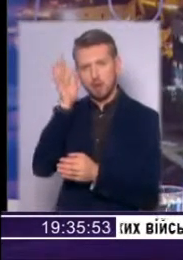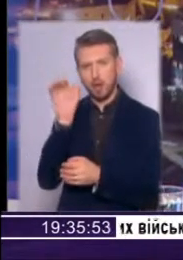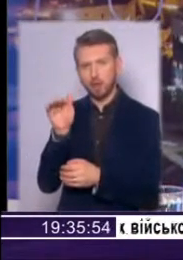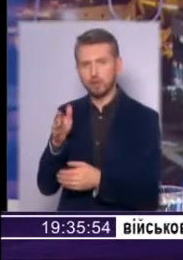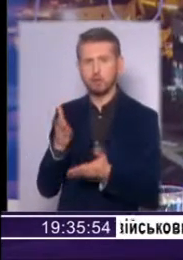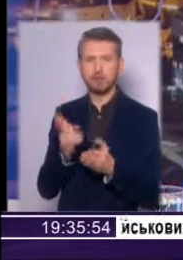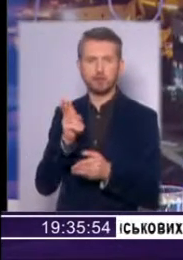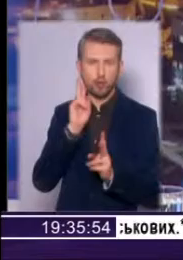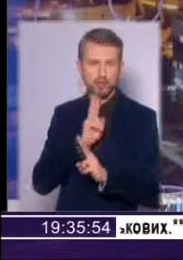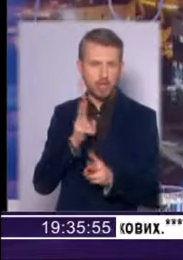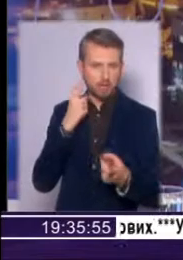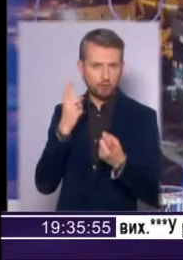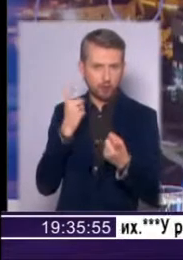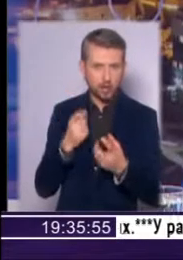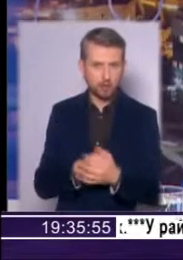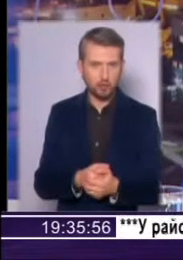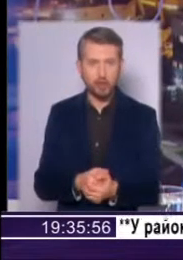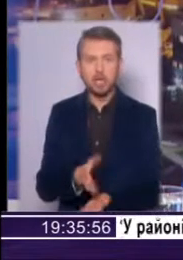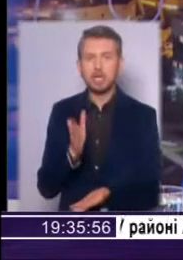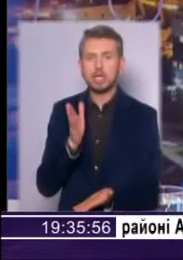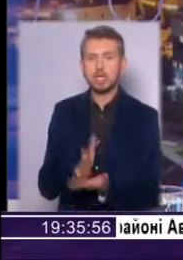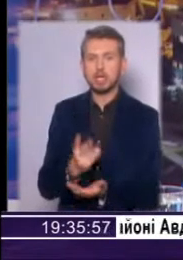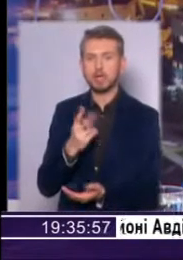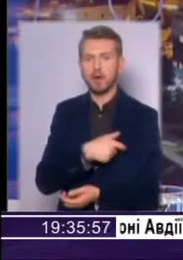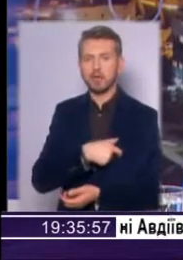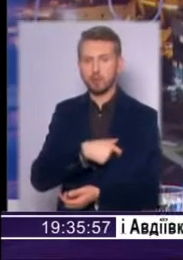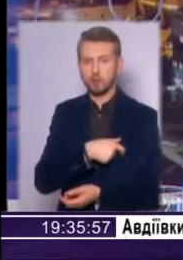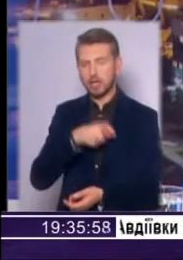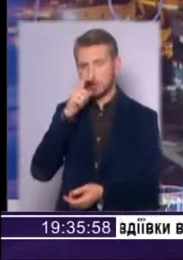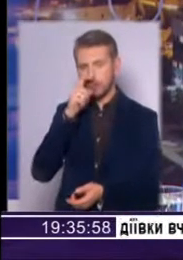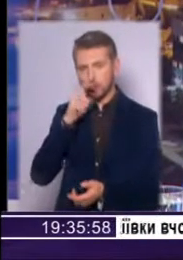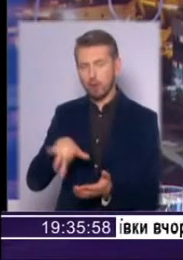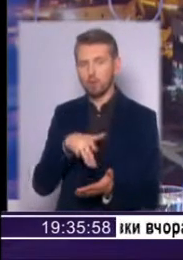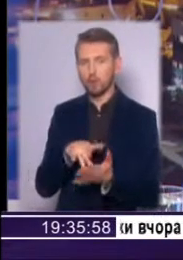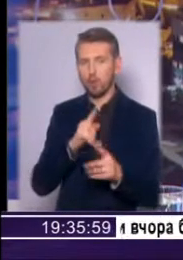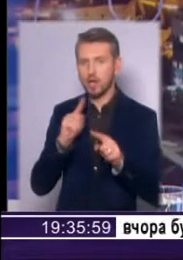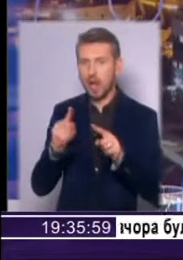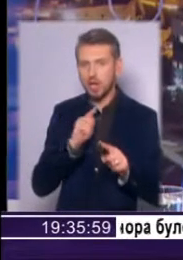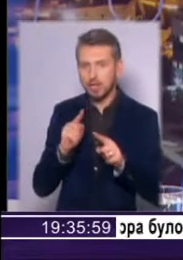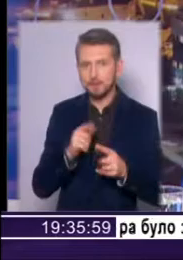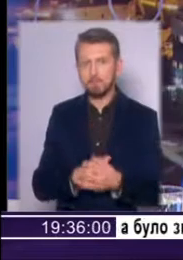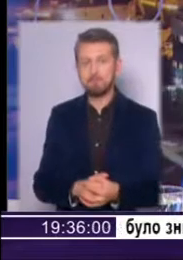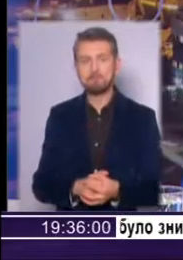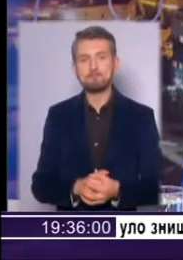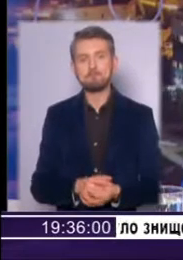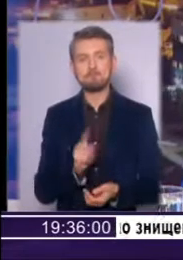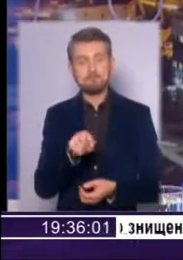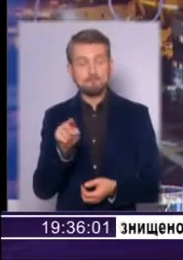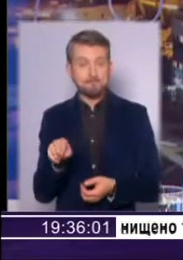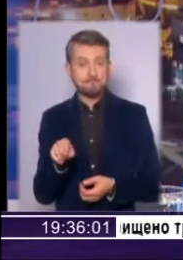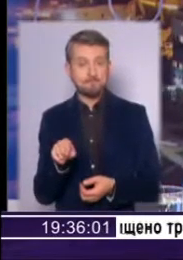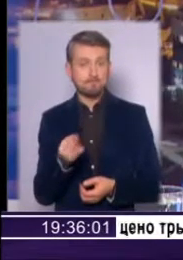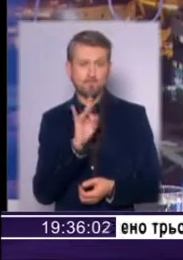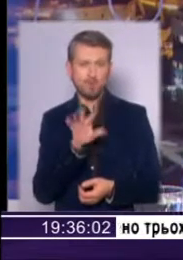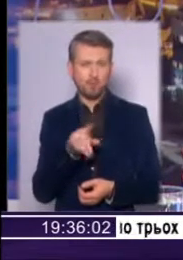хтось не володіє інформацією. Є два депутати Броварської міської ради, які, ну, зараз я не